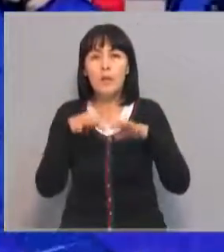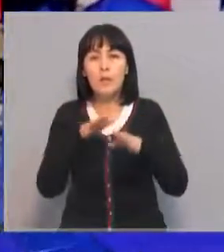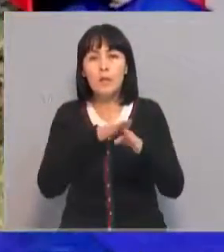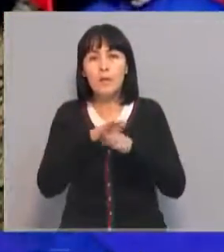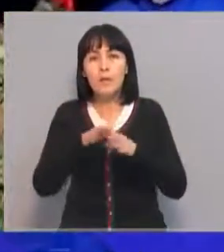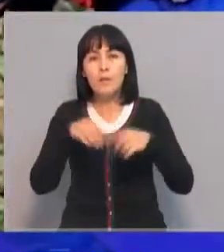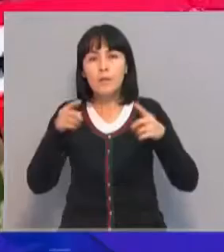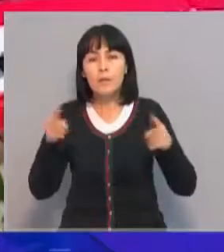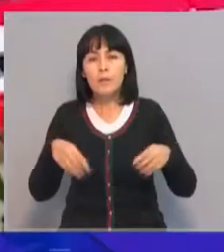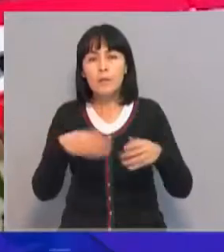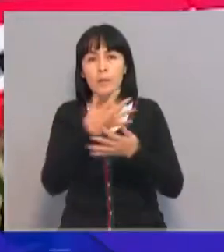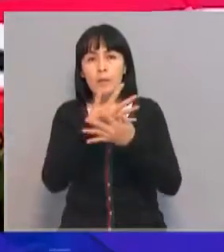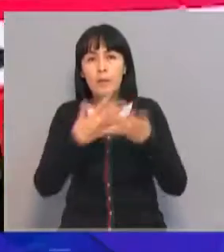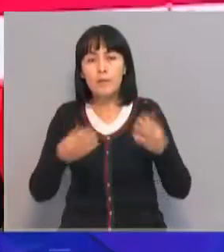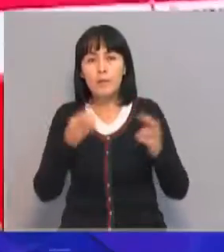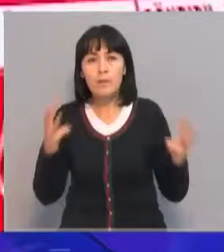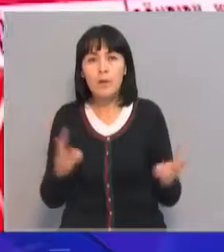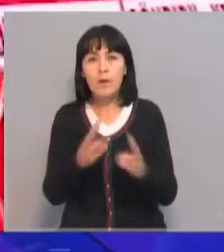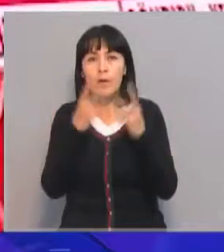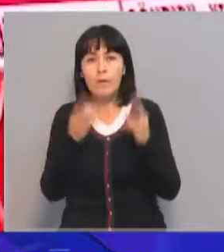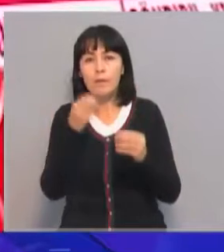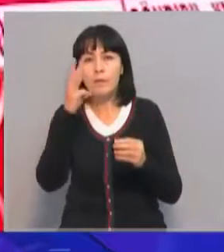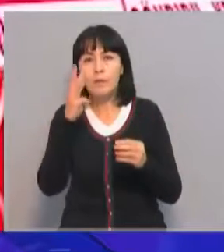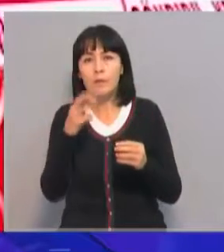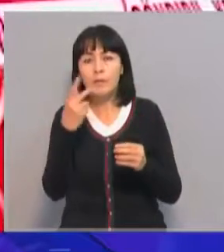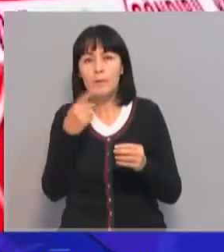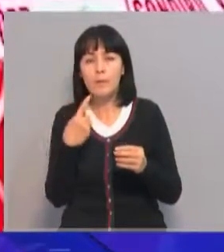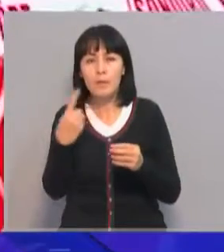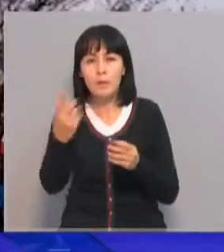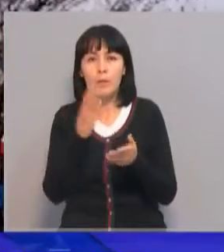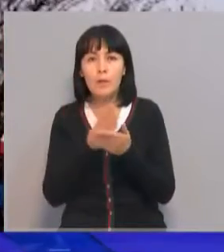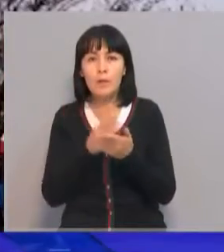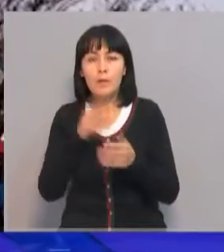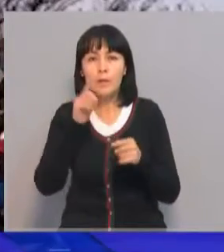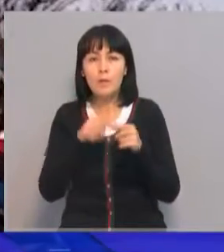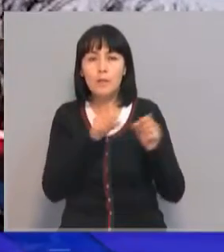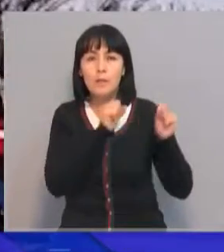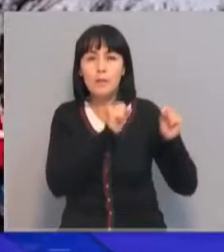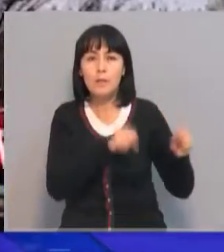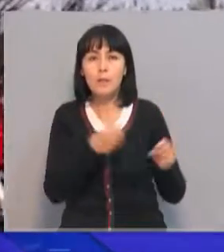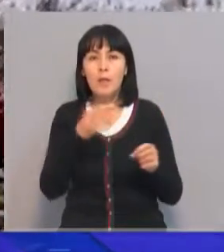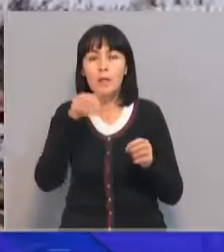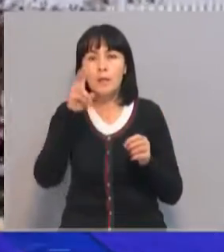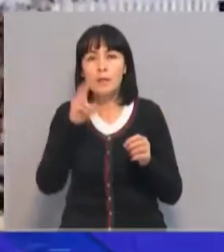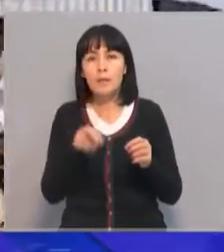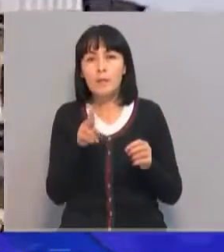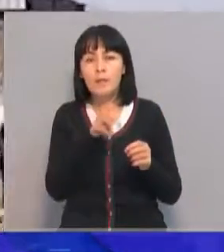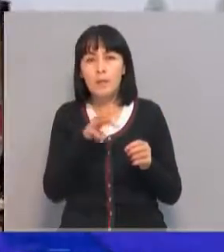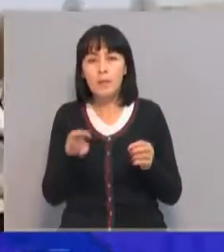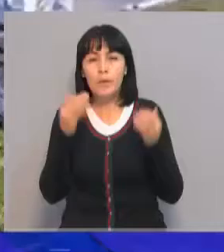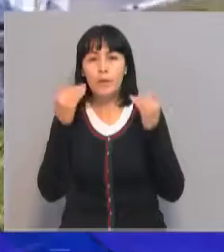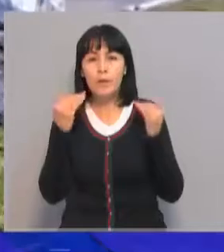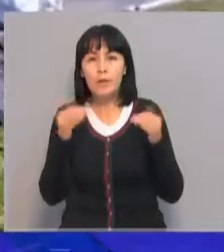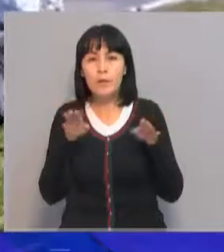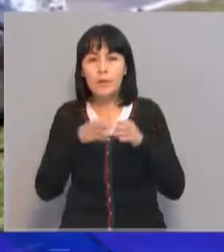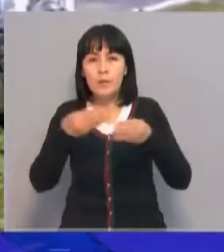произошел разлив нефтепродуктов и пожар на площади 350 квадратных метров. Емкость хранилища составляет 1200 квадратных метров.